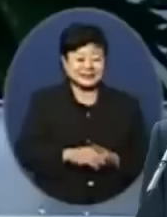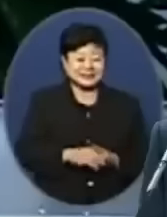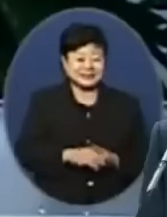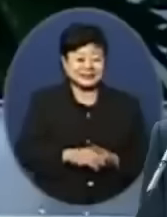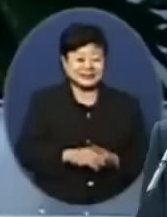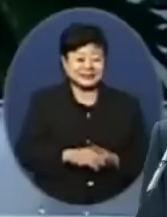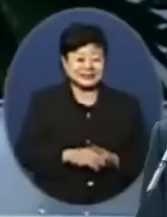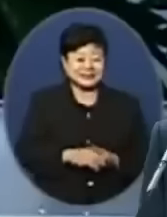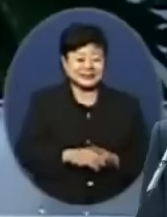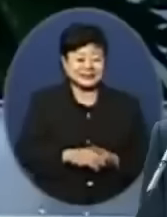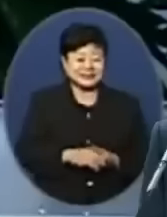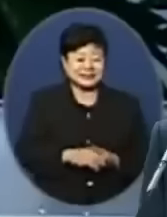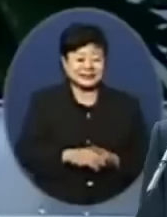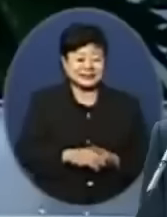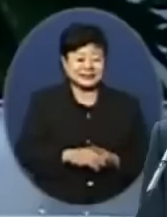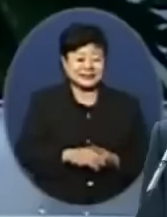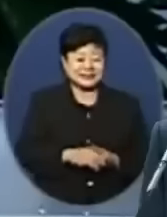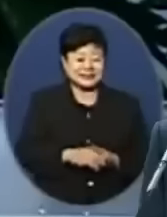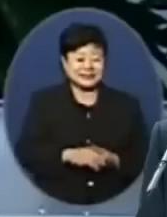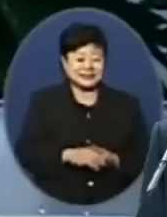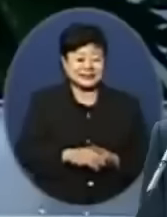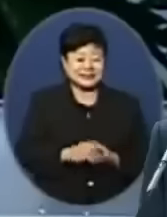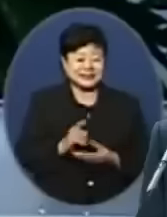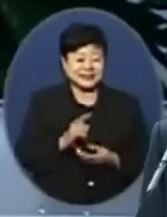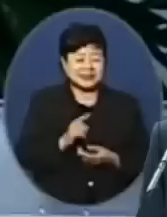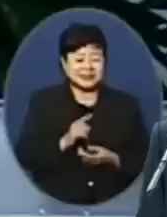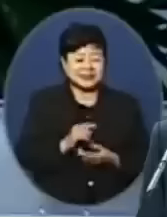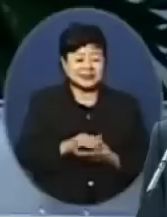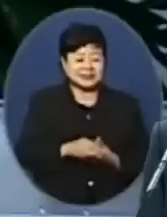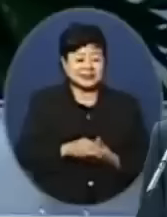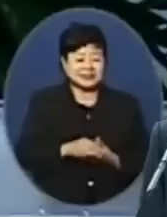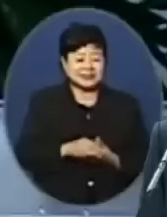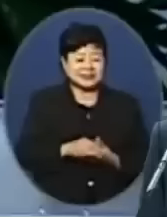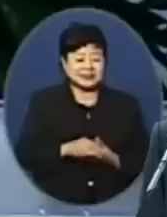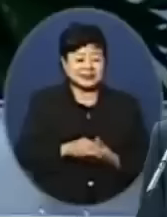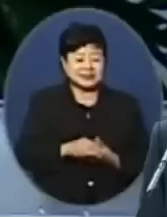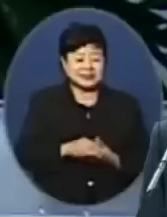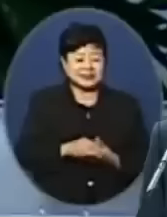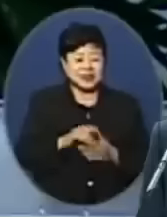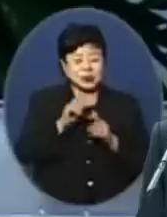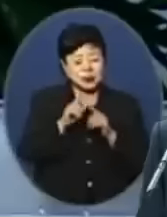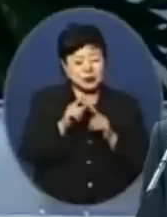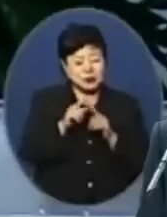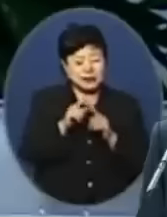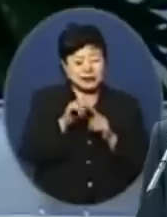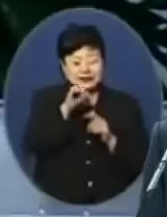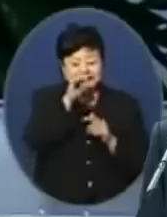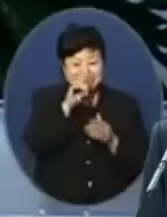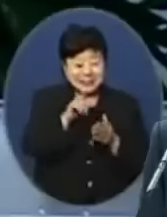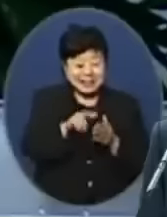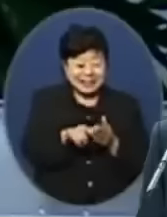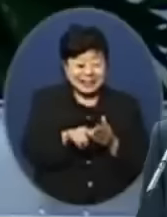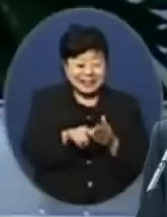예를 들어 말하면 내가 어떤 문제 가지고 고민을 하고 있으니까